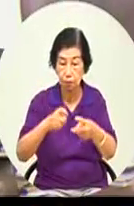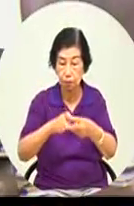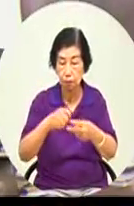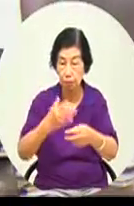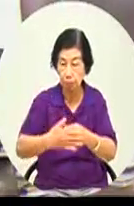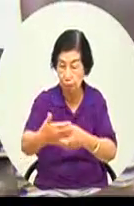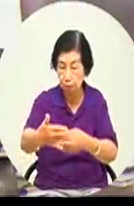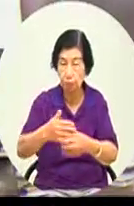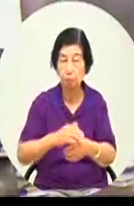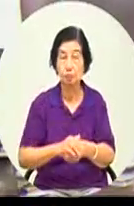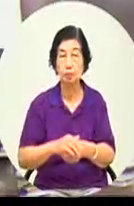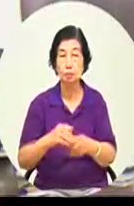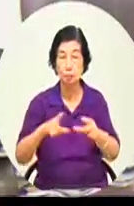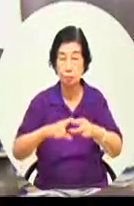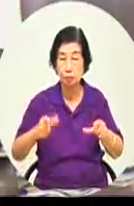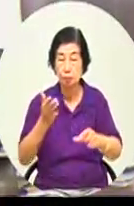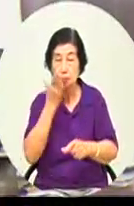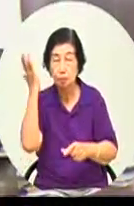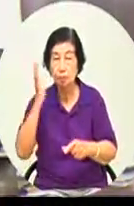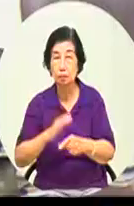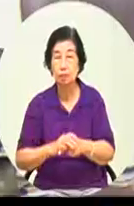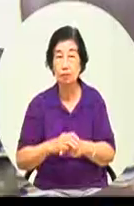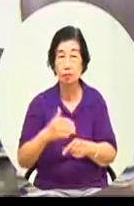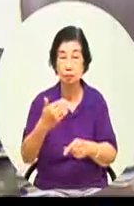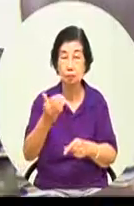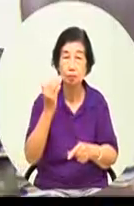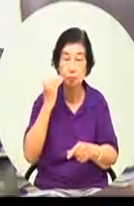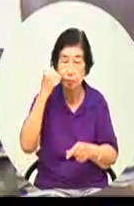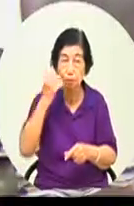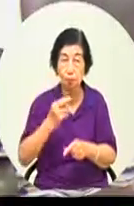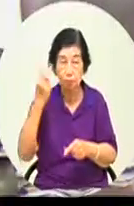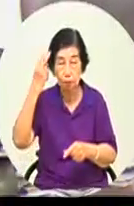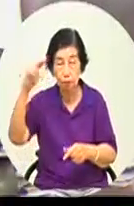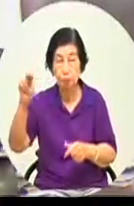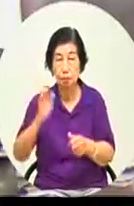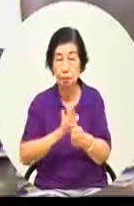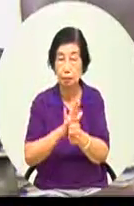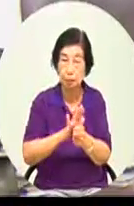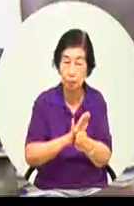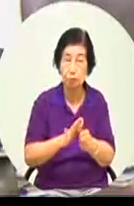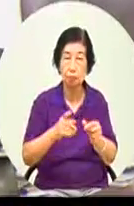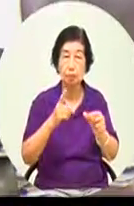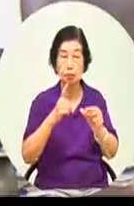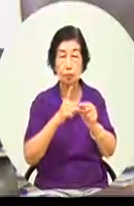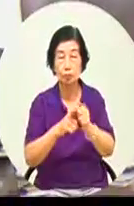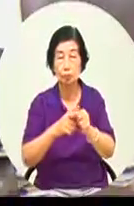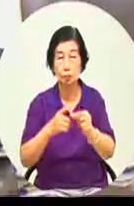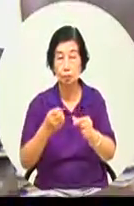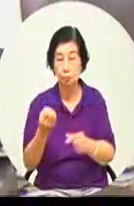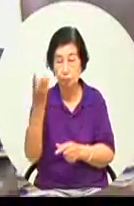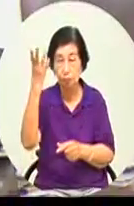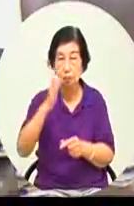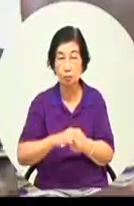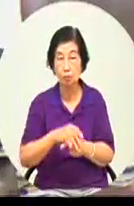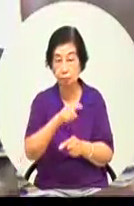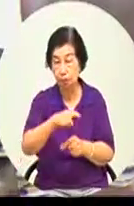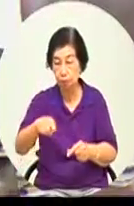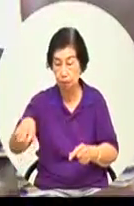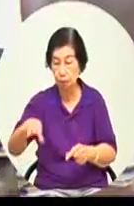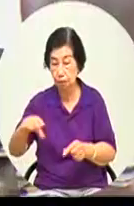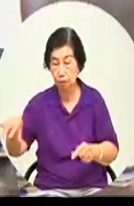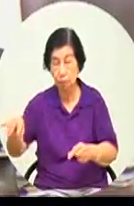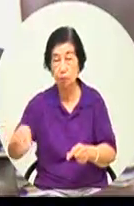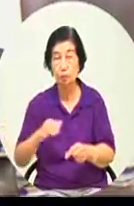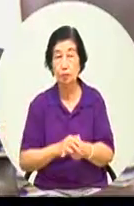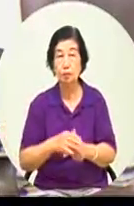台孙九路、台孙破爱、台孙中华。这个都是交通量非常非常大的地方哦，